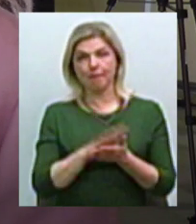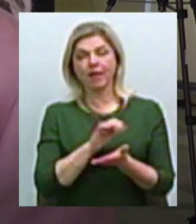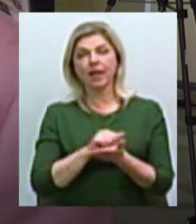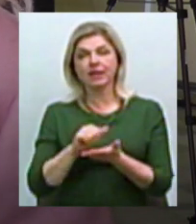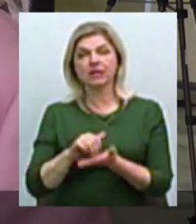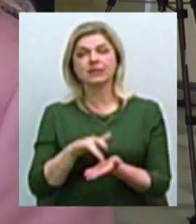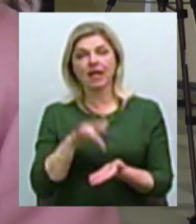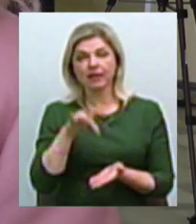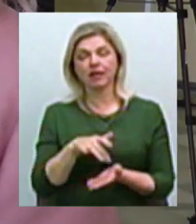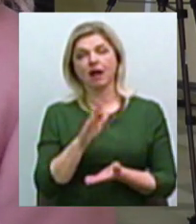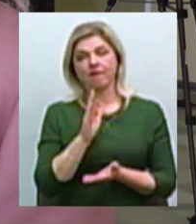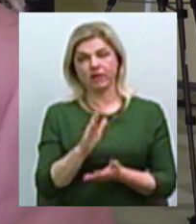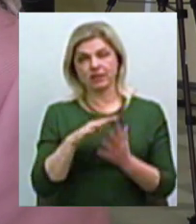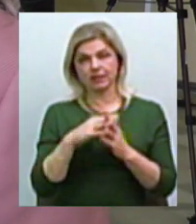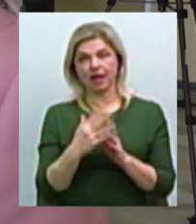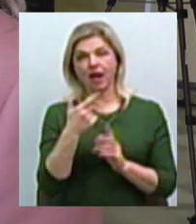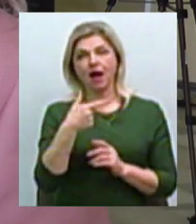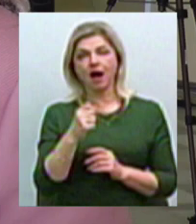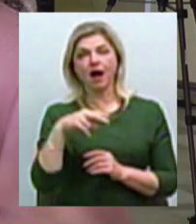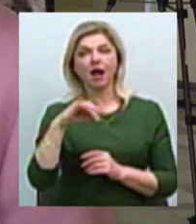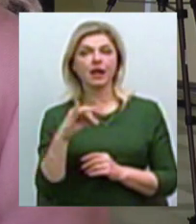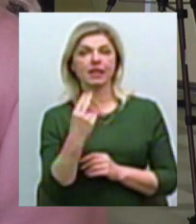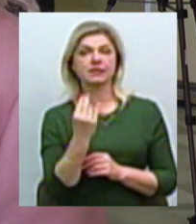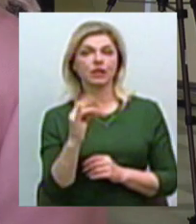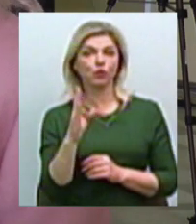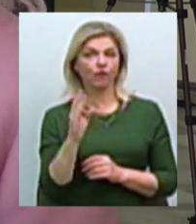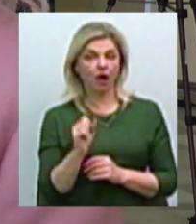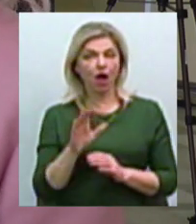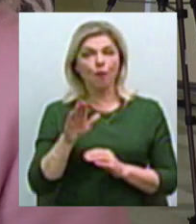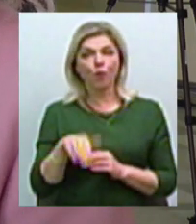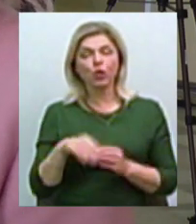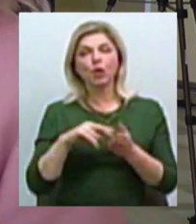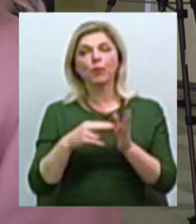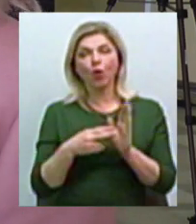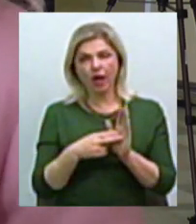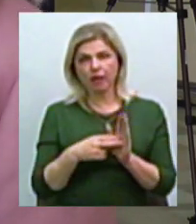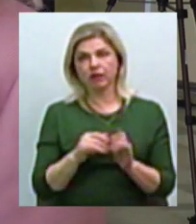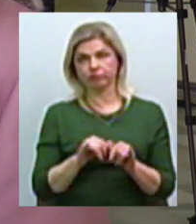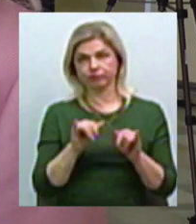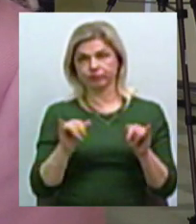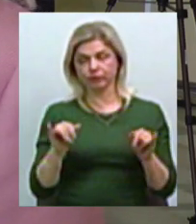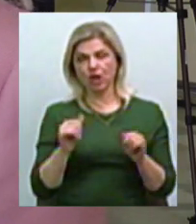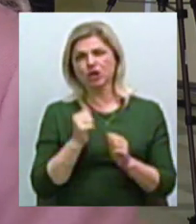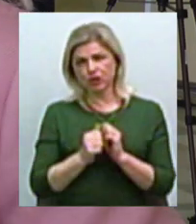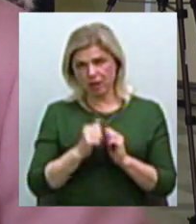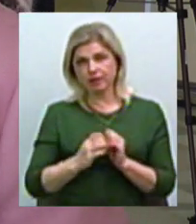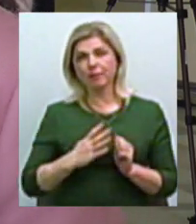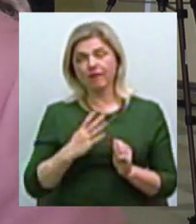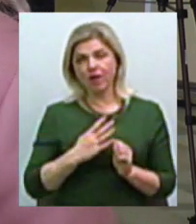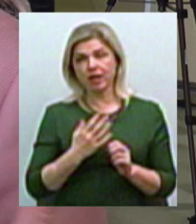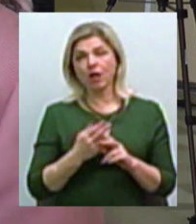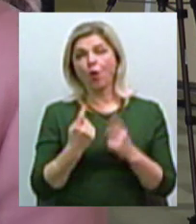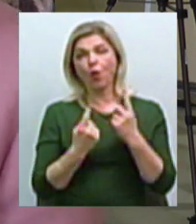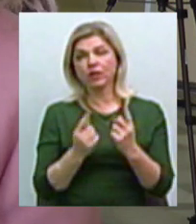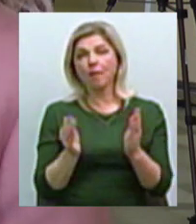в село Галицинове. А потім проект розрісся, тобто це дуже часто так відбувається. Виграли один маленький грант, і це сходинка,